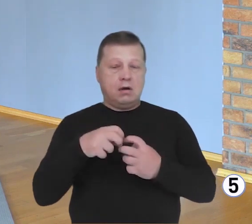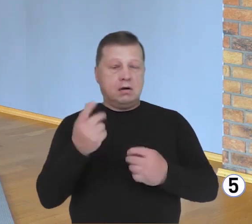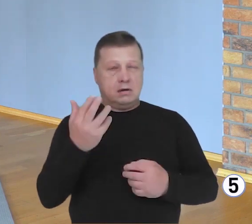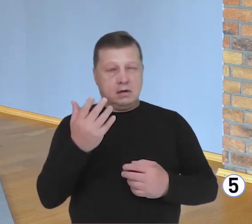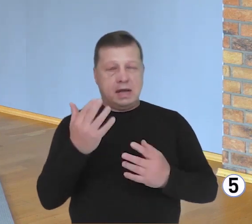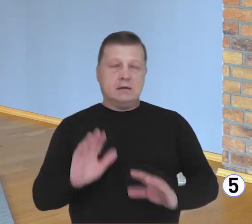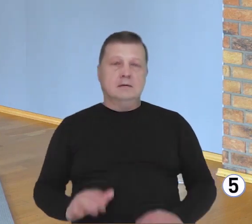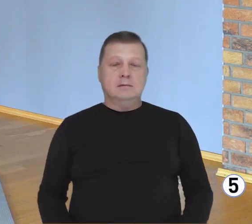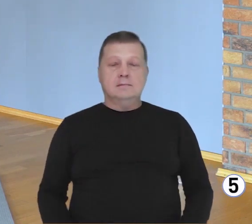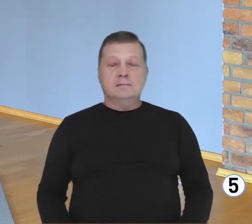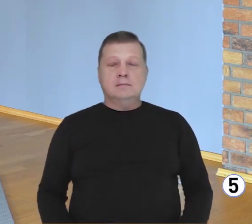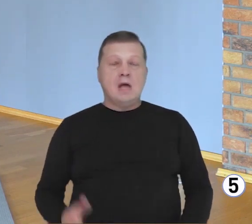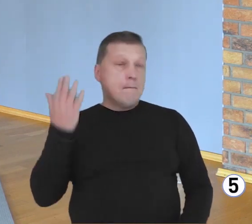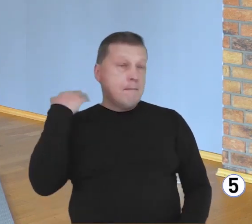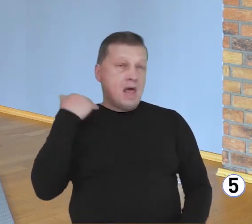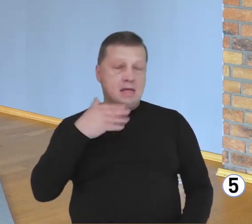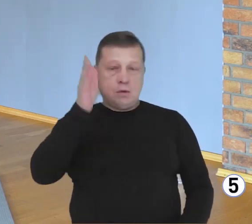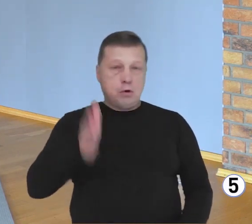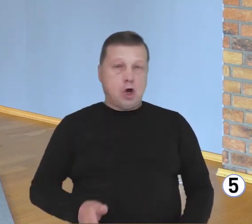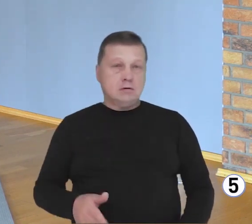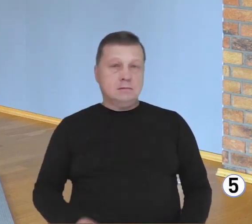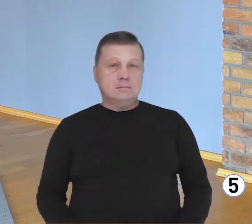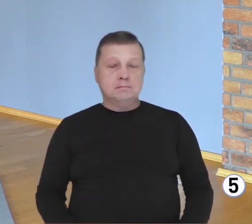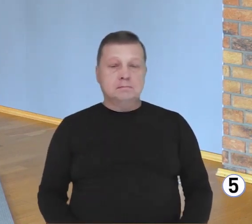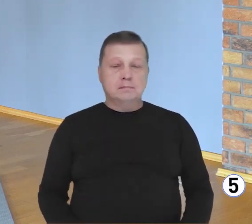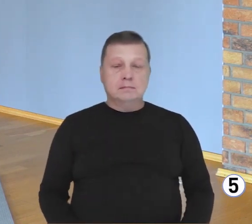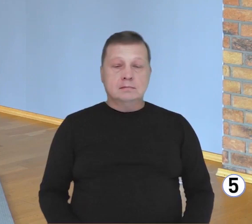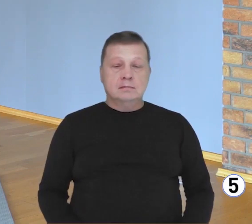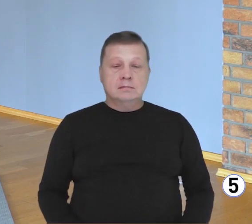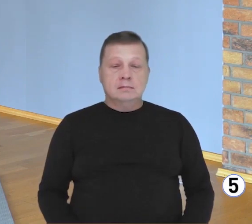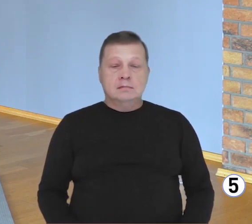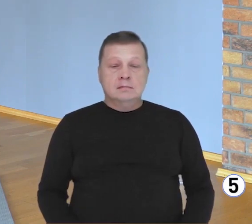kolanach, dobrze, plecy proste,